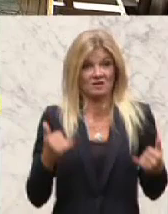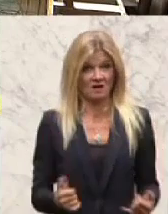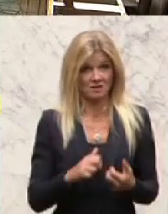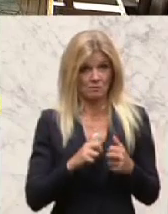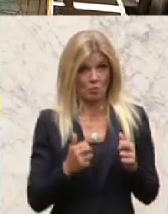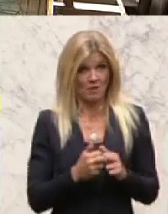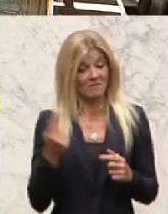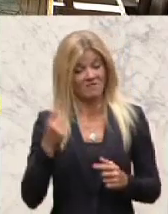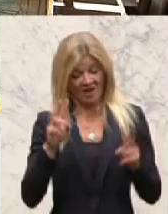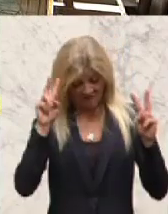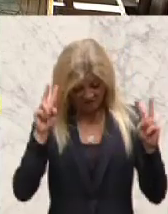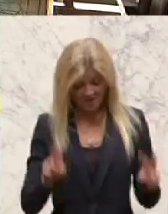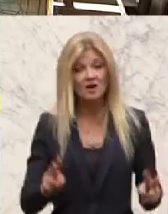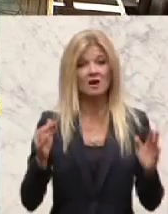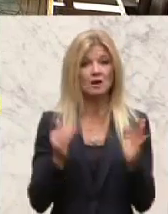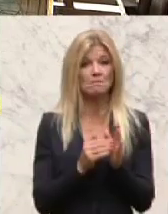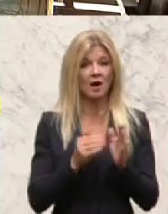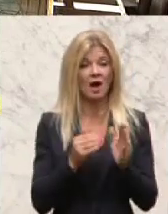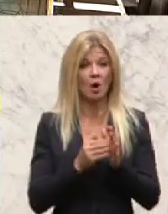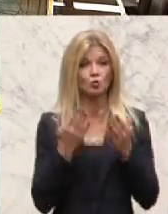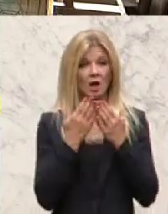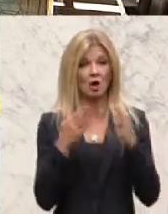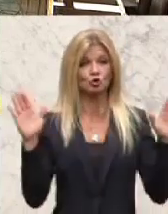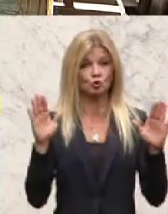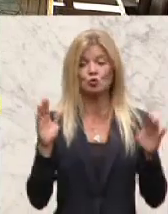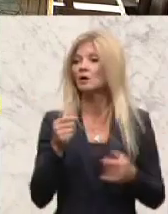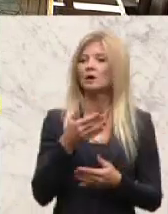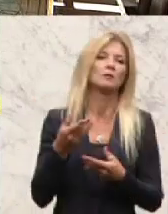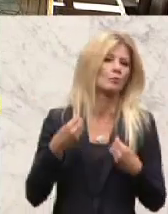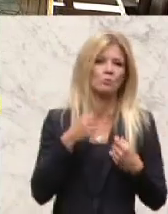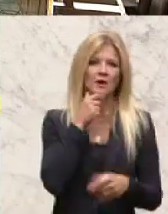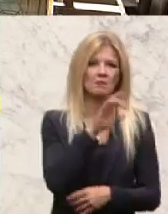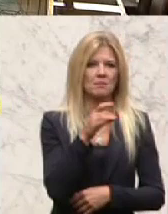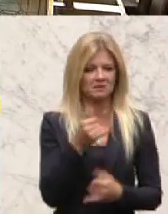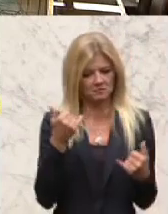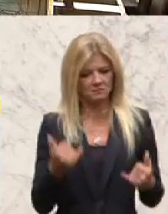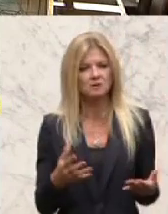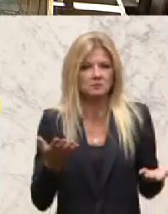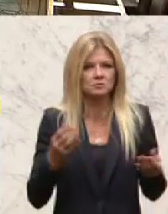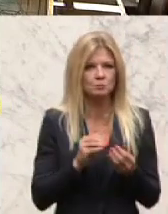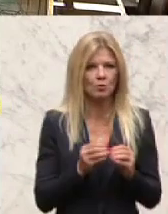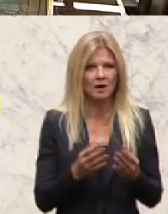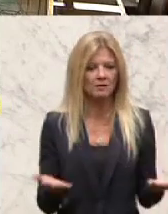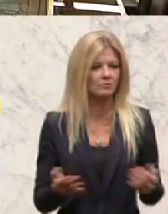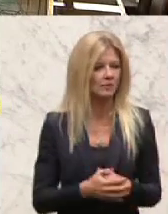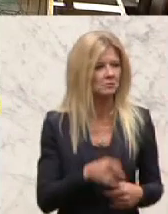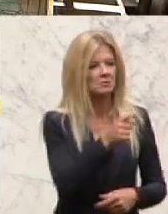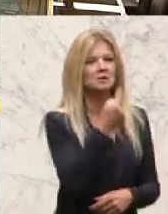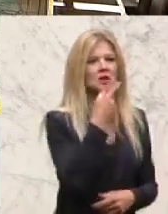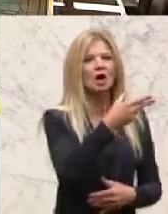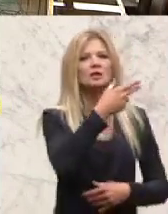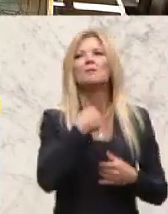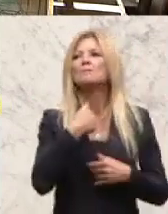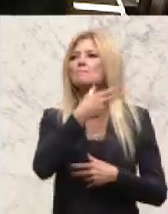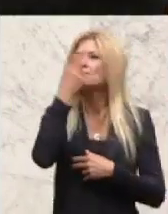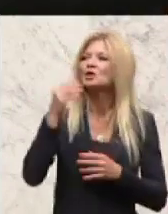einfach kein Platz da. Vor diesem Dilemma stehen wir. Auch die Situation, dass man sagt, humanitär, unsere große Tradition. Man